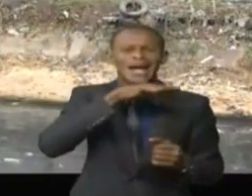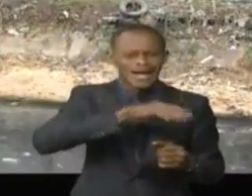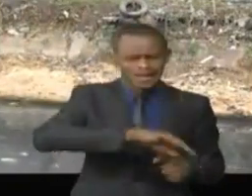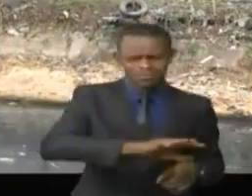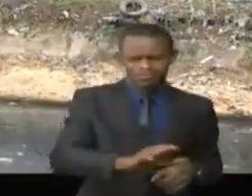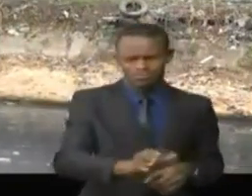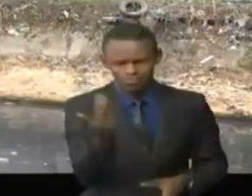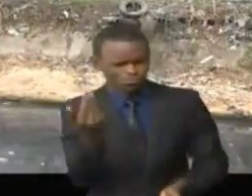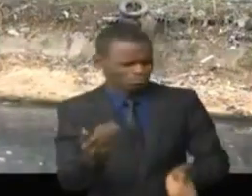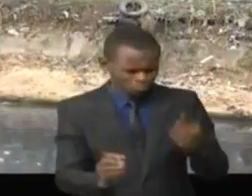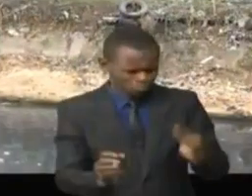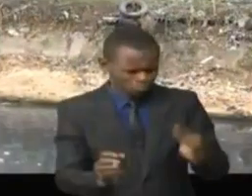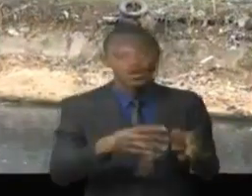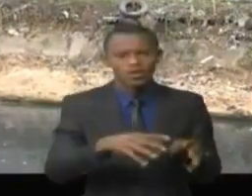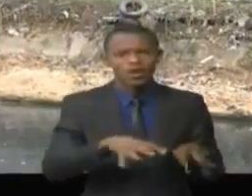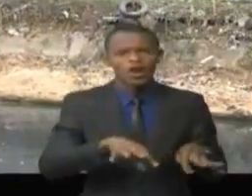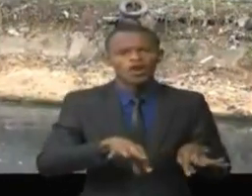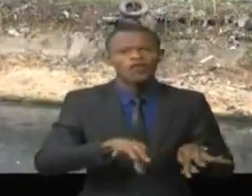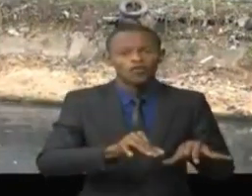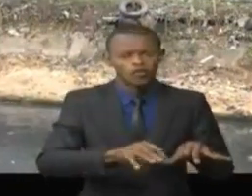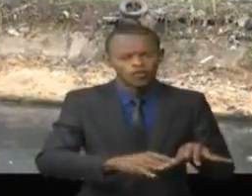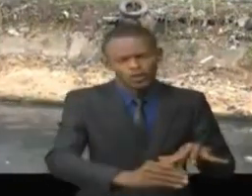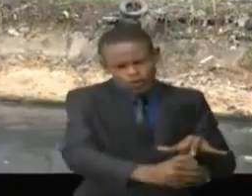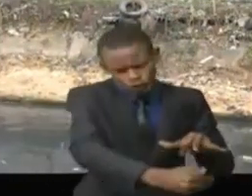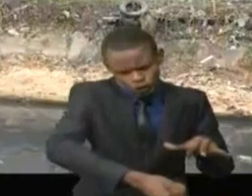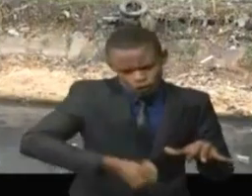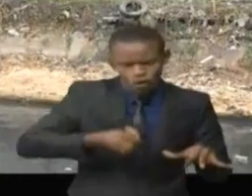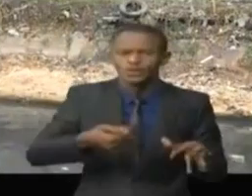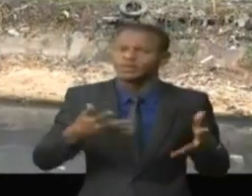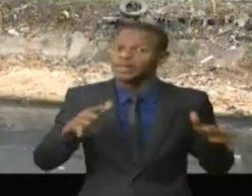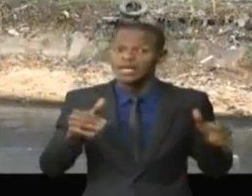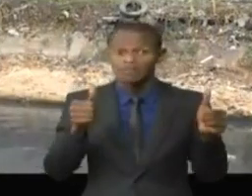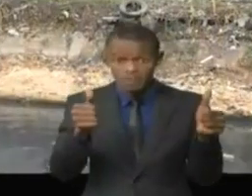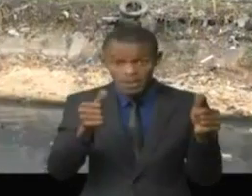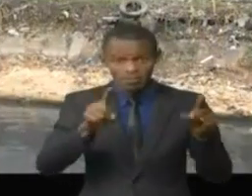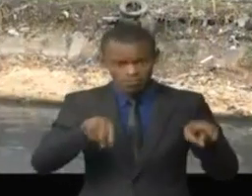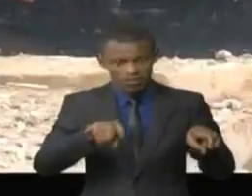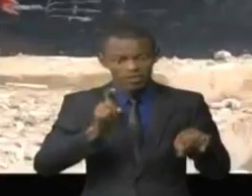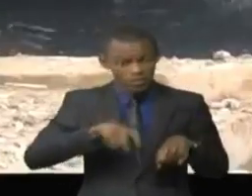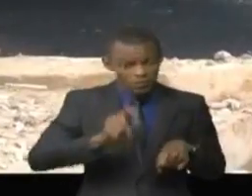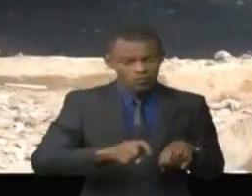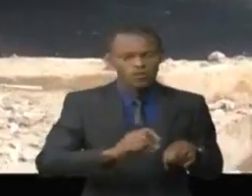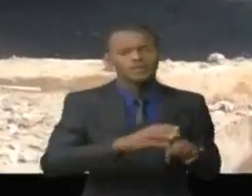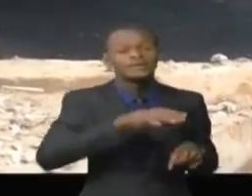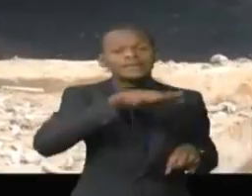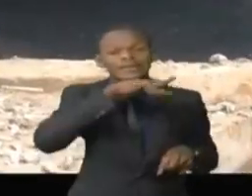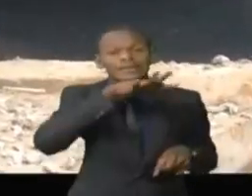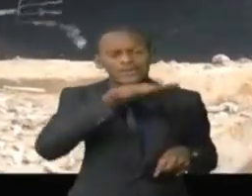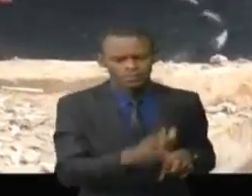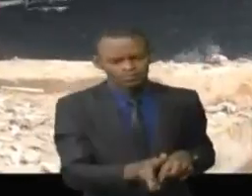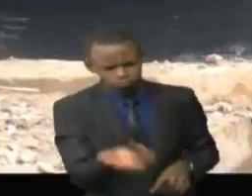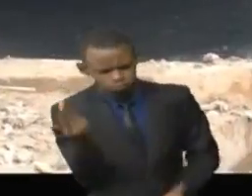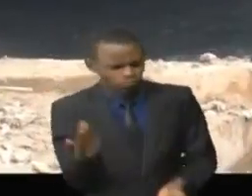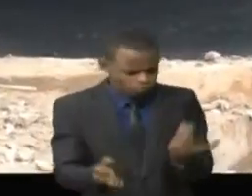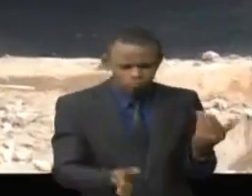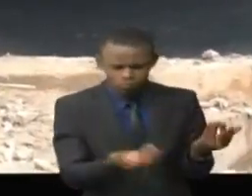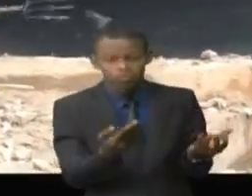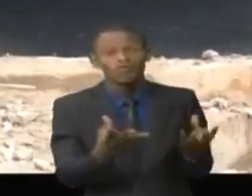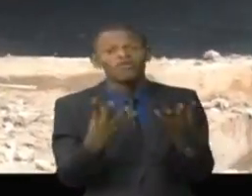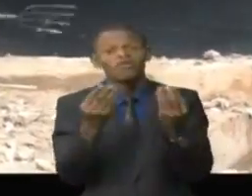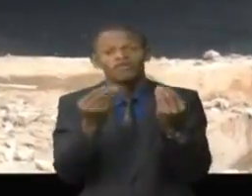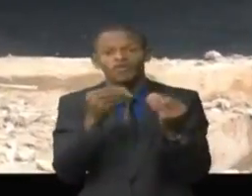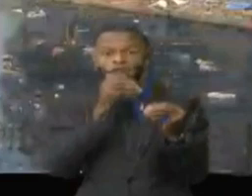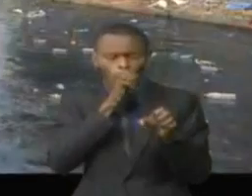Pour la sauver, Le sens d'évacuation des eaux de la rivière